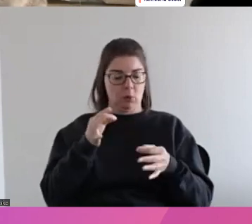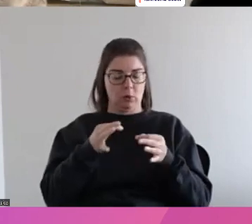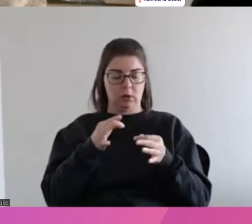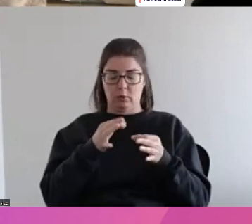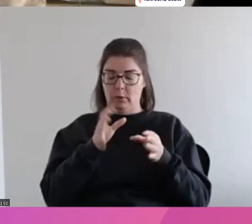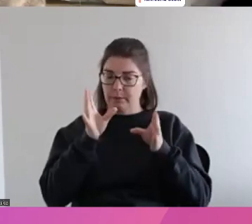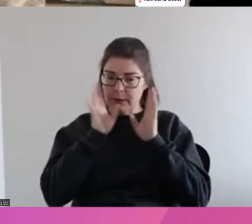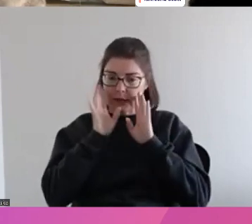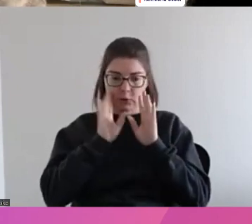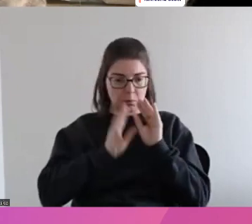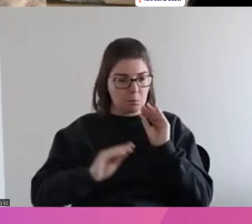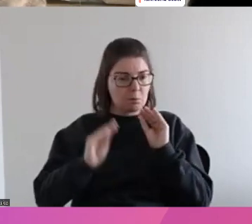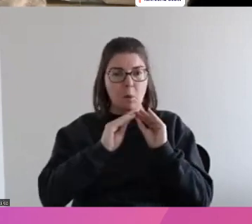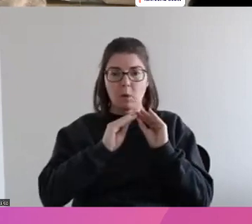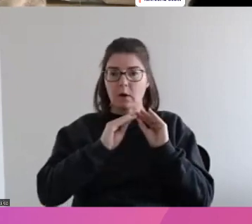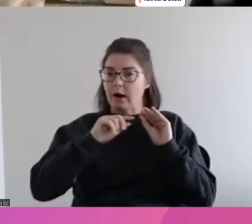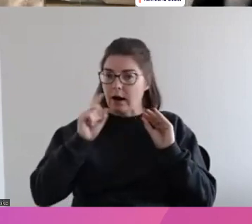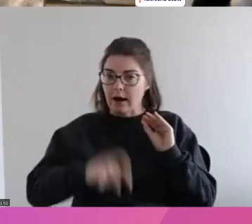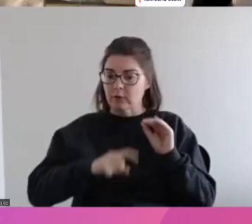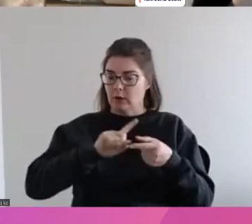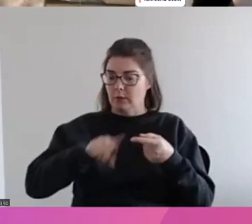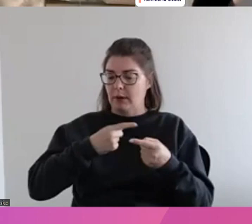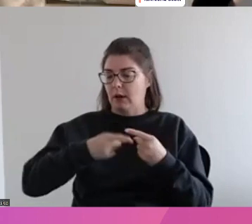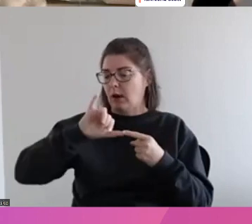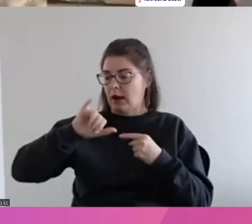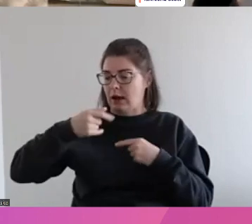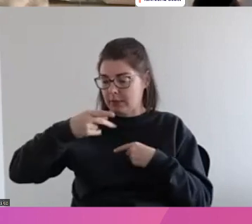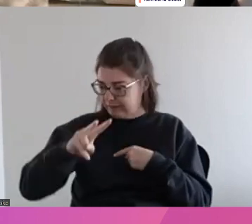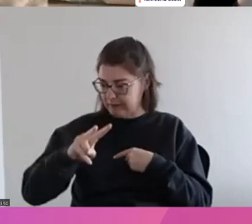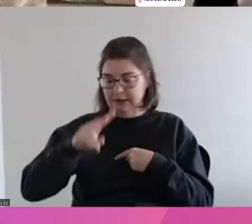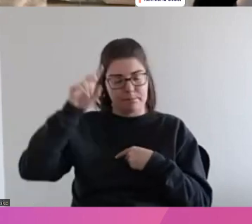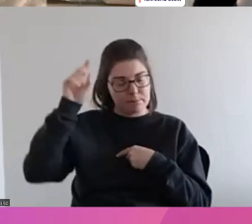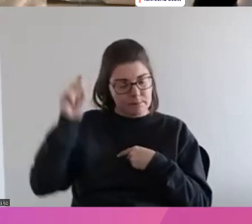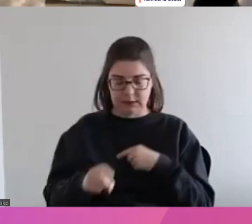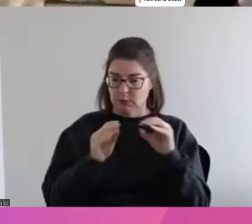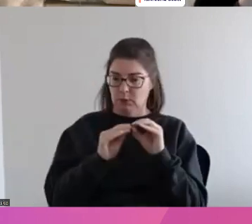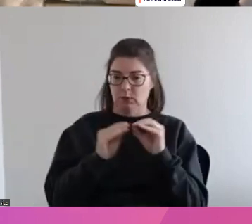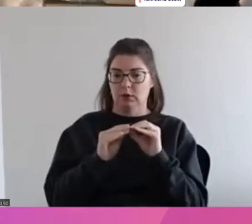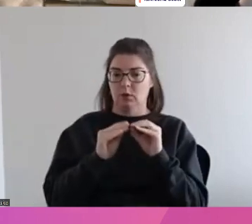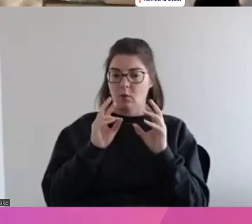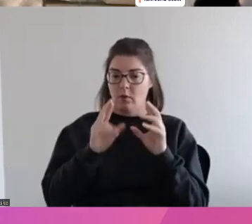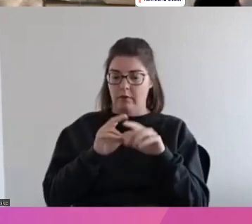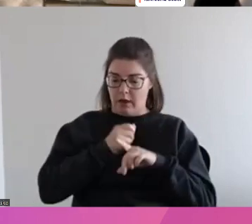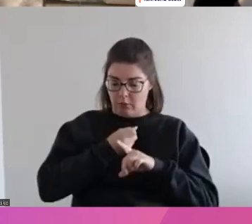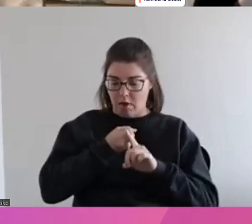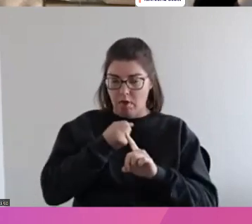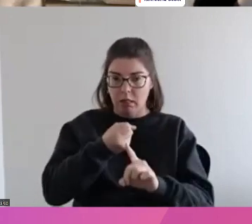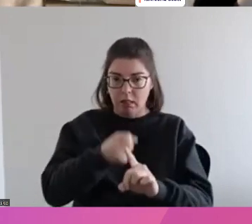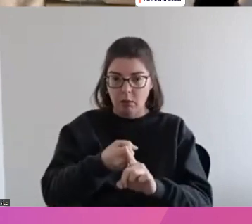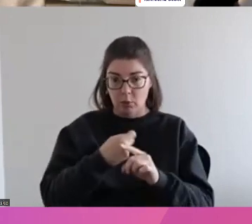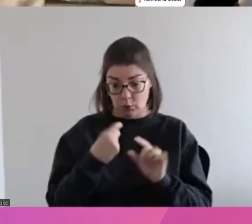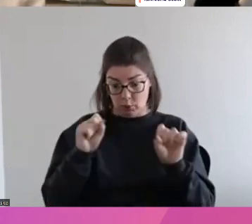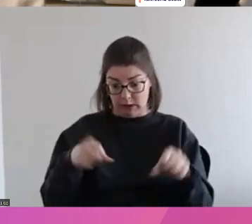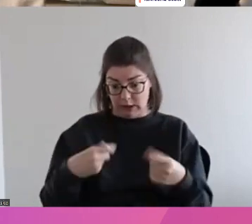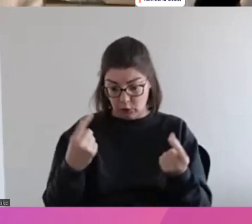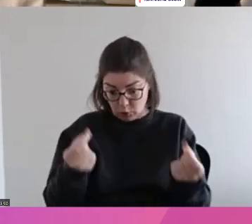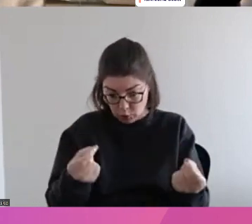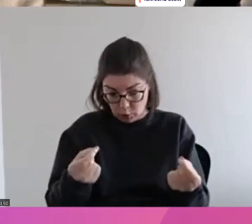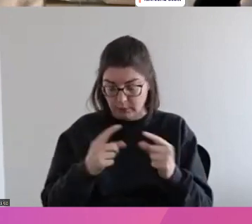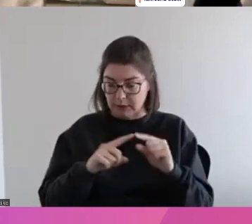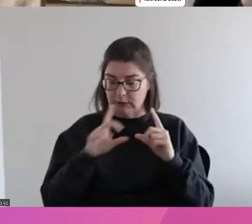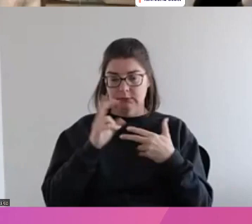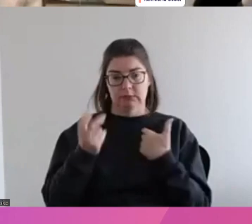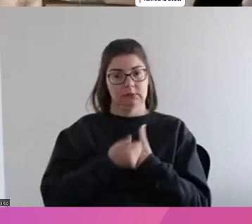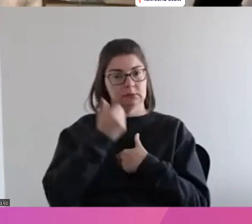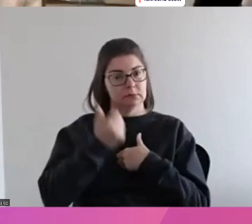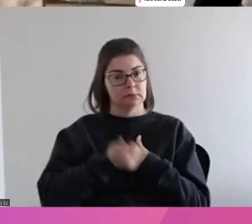au tribunal de la famille. Nous devons absolument porter attention à la violence conjugale et j'espère que cela